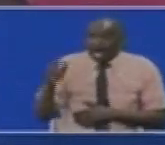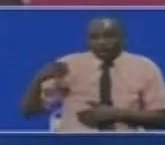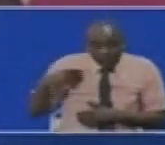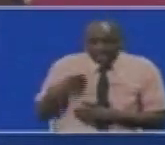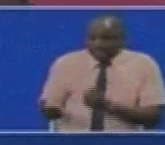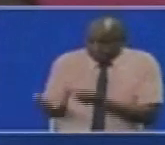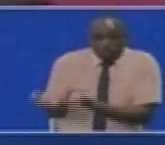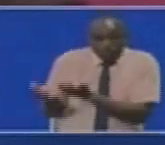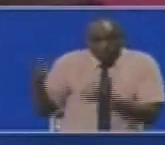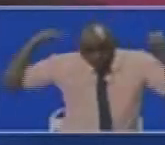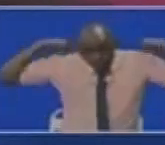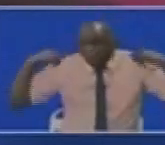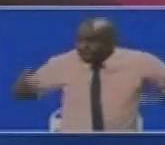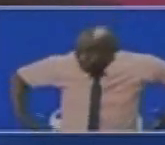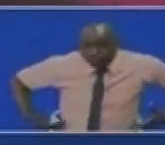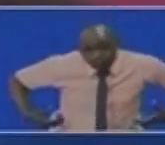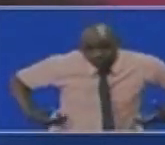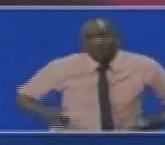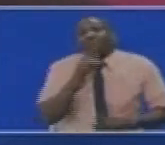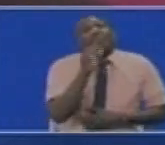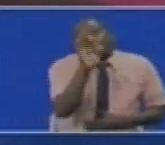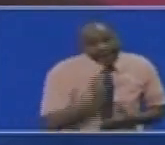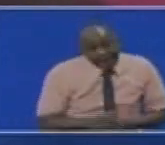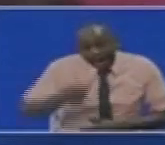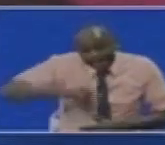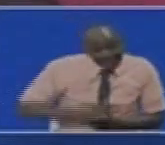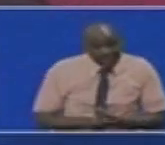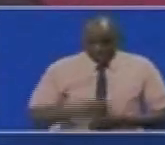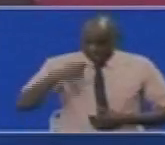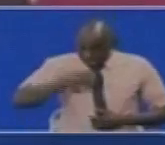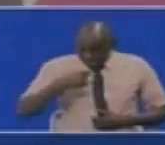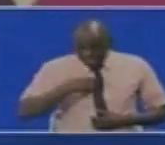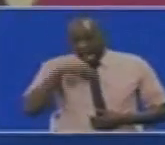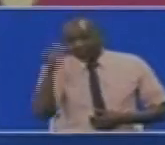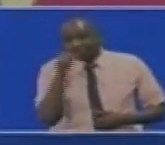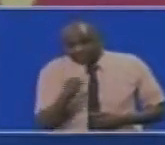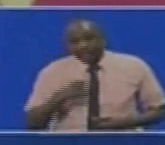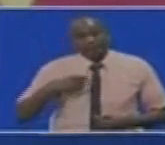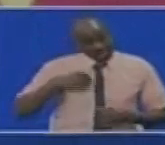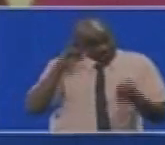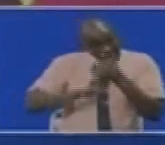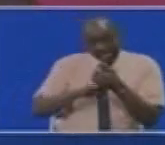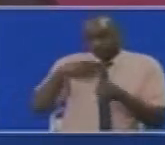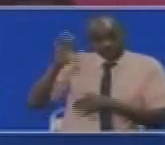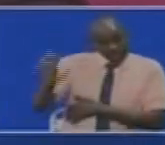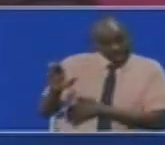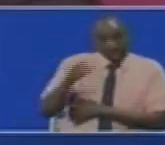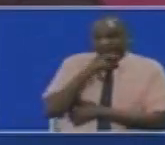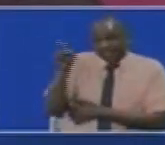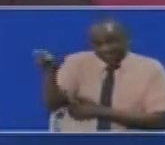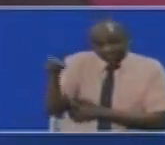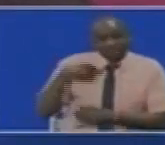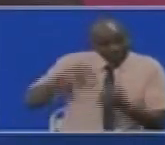mgongo. Sisi mimi ule mzee nimeoa msichana wake General